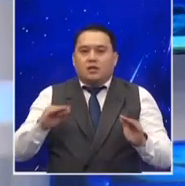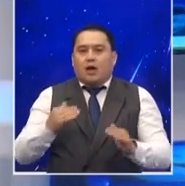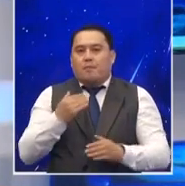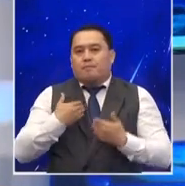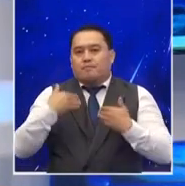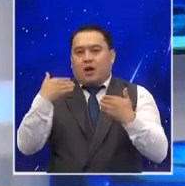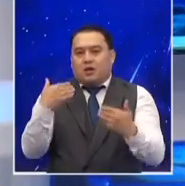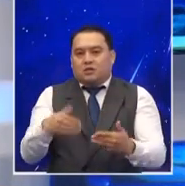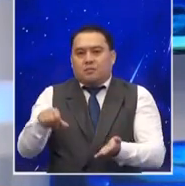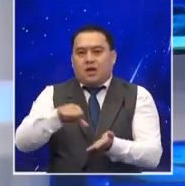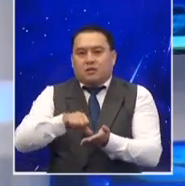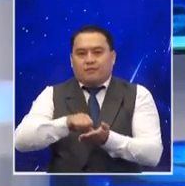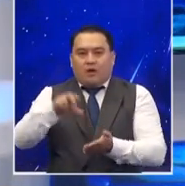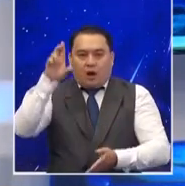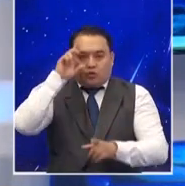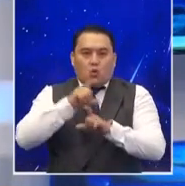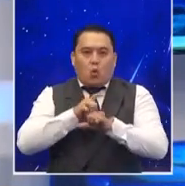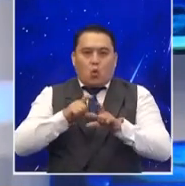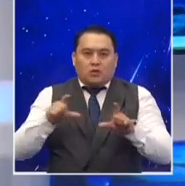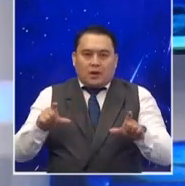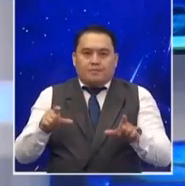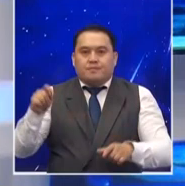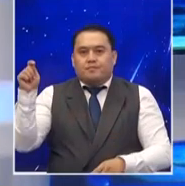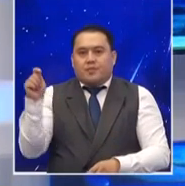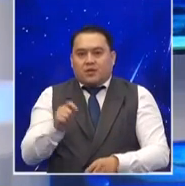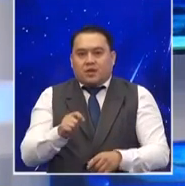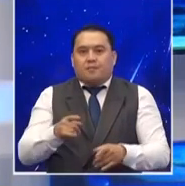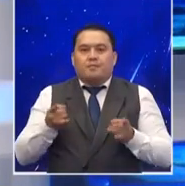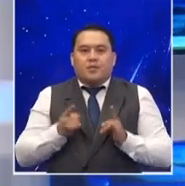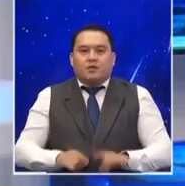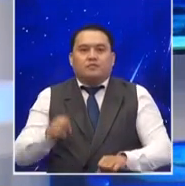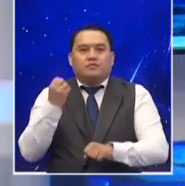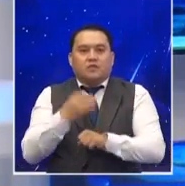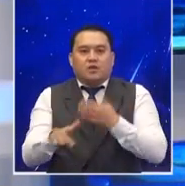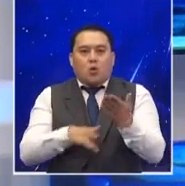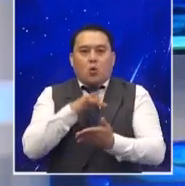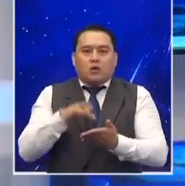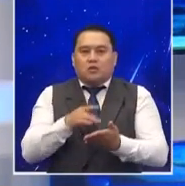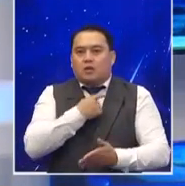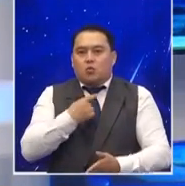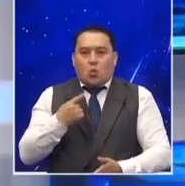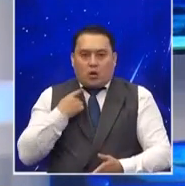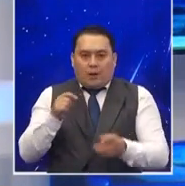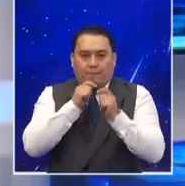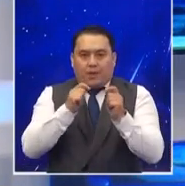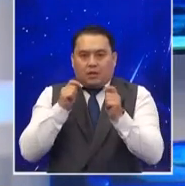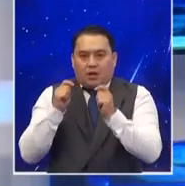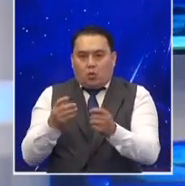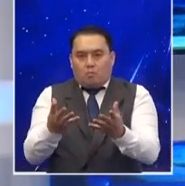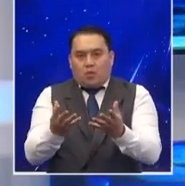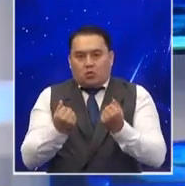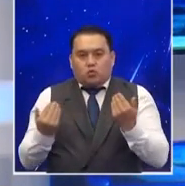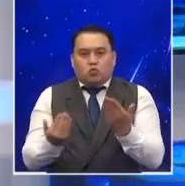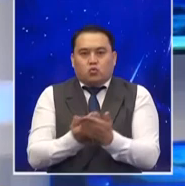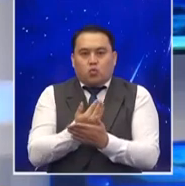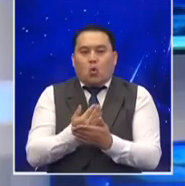мам поздравили представители государственных учреждений, посетившие перинатальный центр в городе Талдыкорган. Какие подарки получили